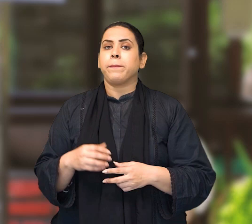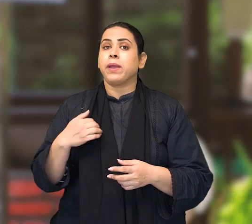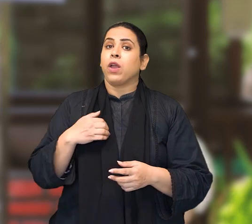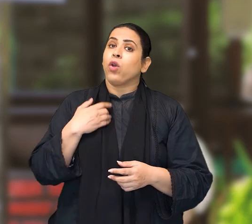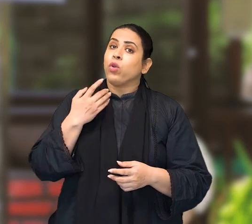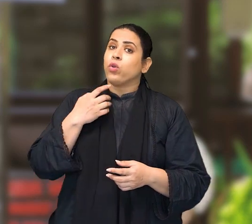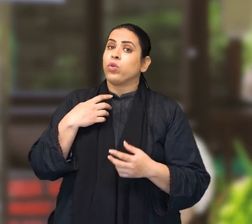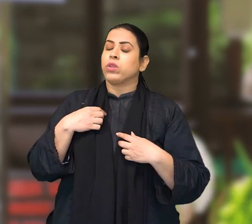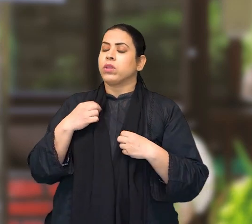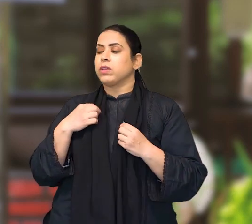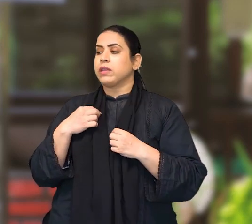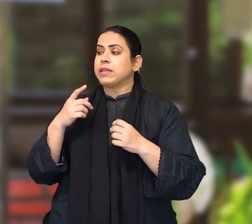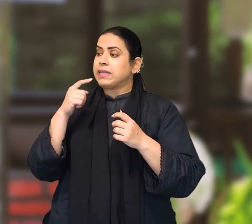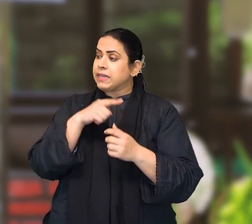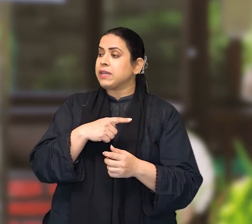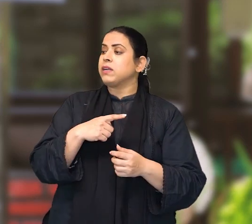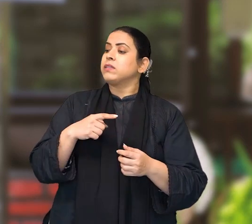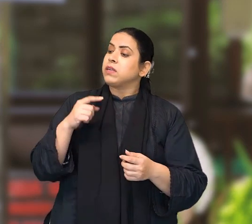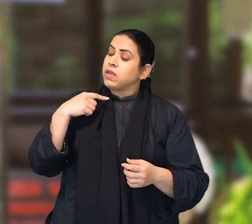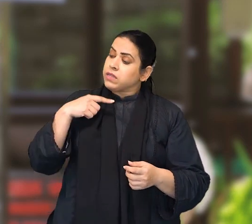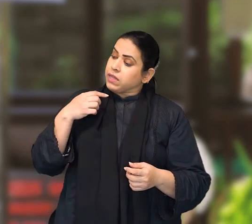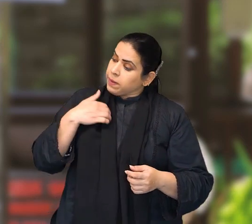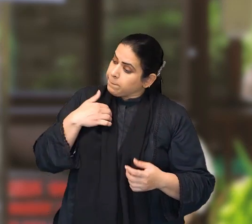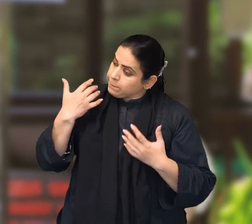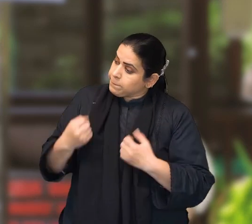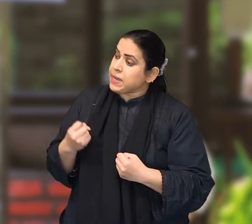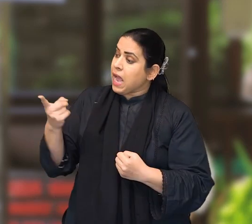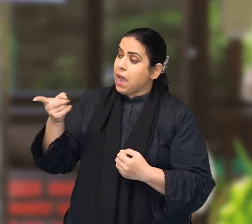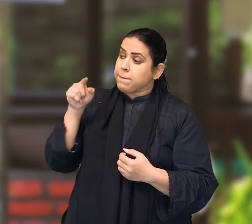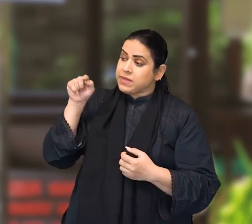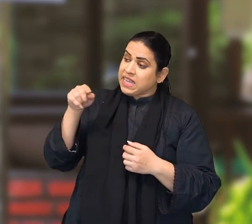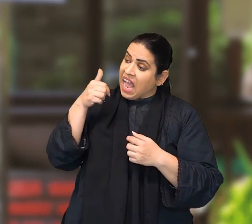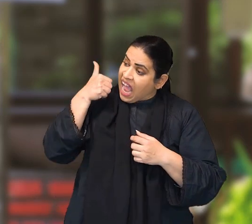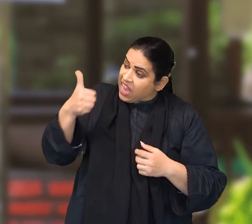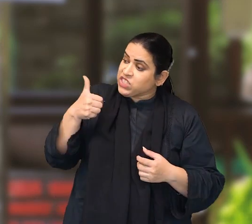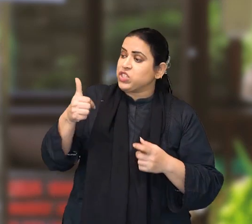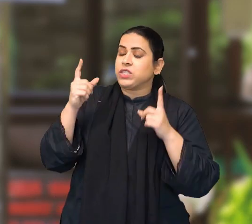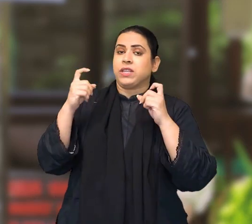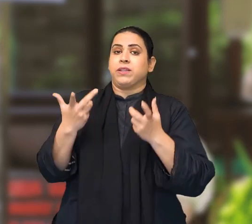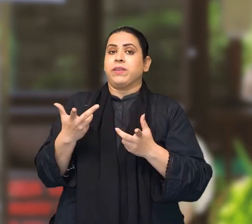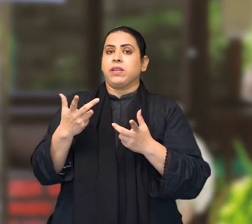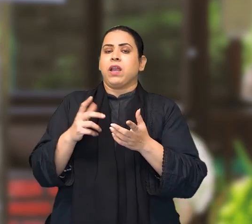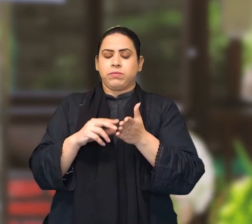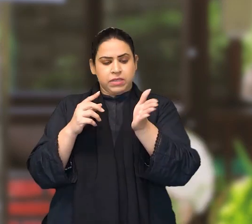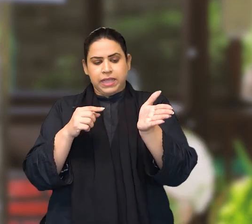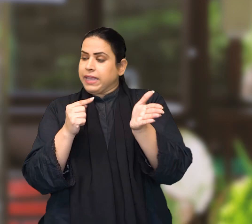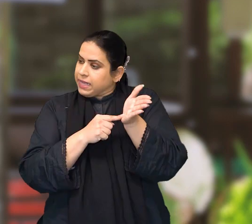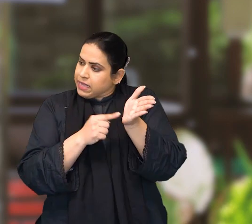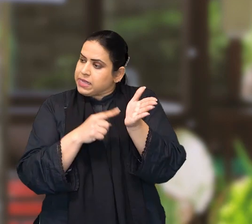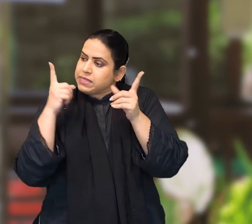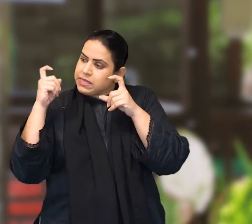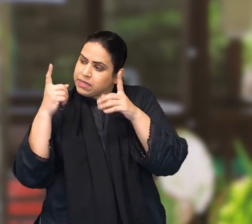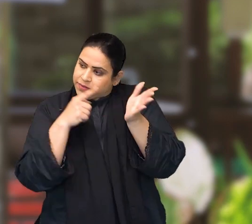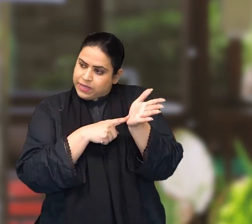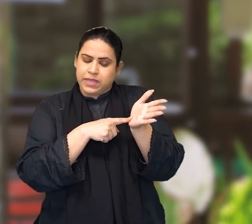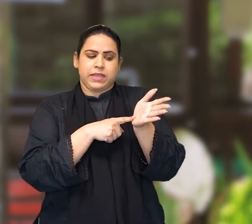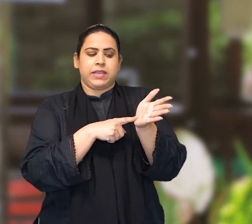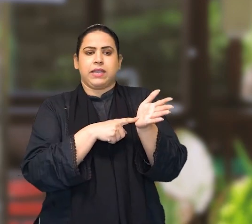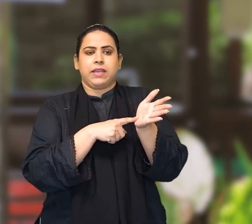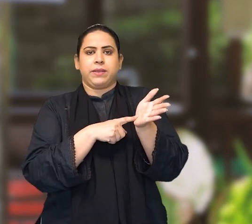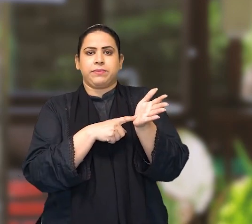मूड बोर्ड अपना बना के जाओ और उनको दिखाओ कि यार दिस इज़ व्हाट वी एक्सपेक्टिंग. या अगर आपने कोई चीज़ दिखाई है टेल देम कि दिस इज़ बेसिक द रेफरेंस